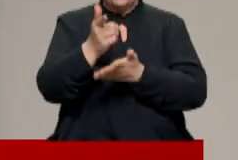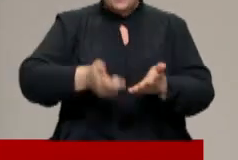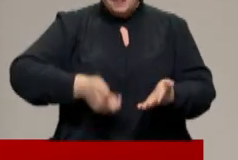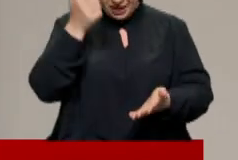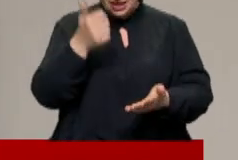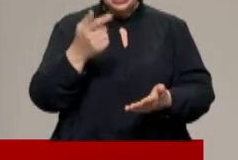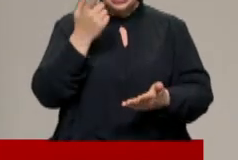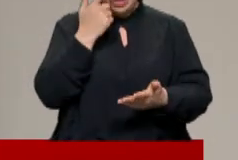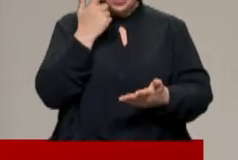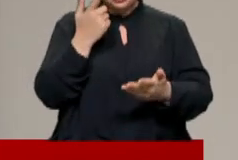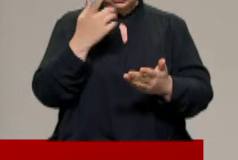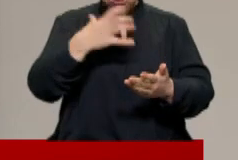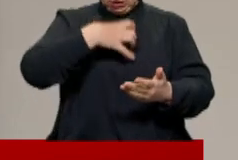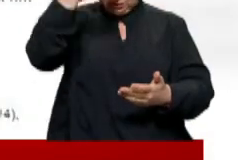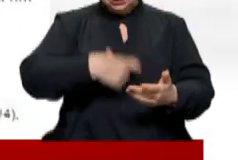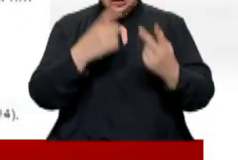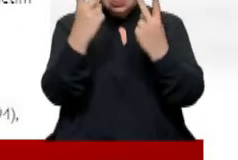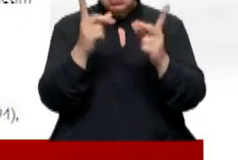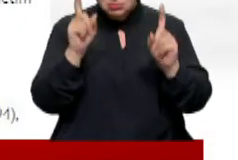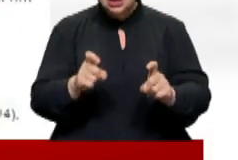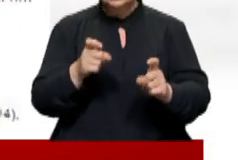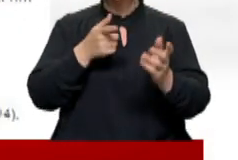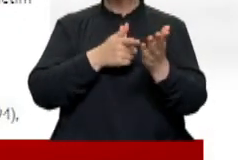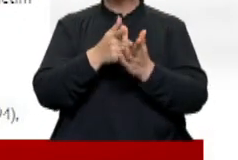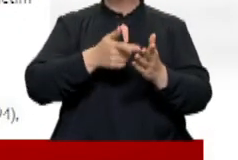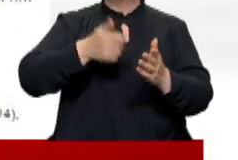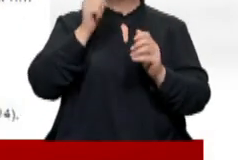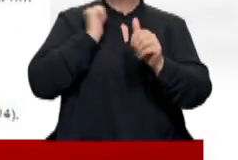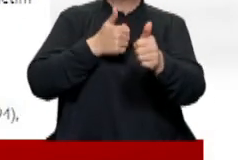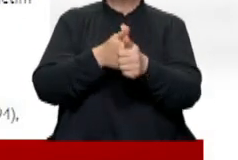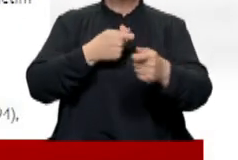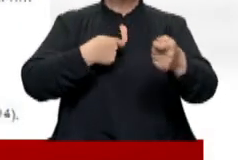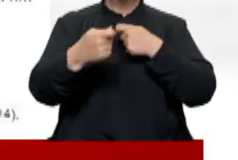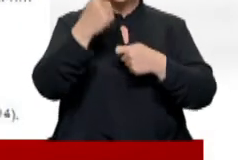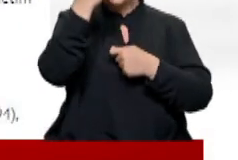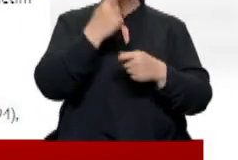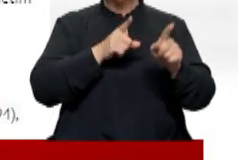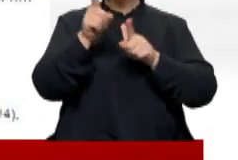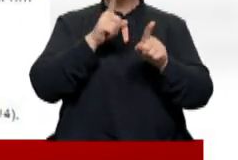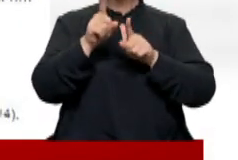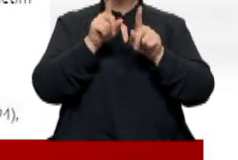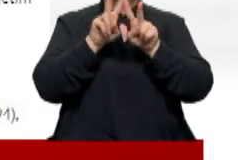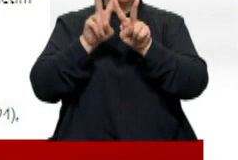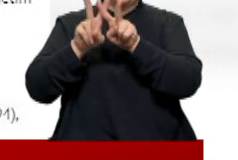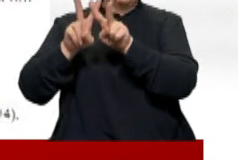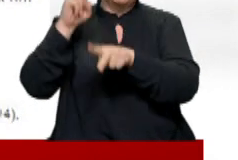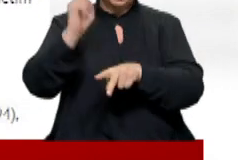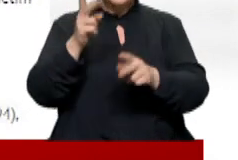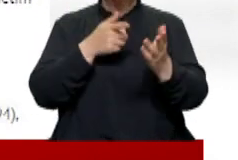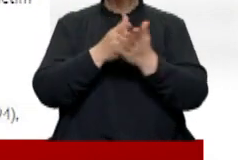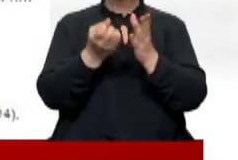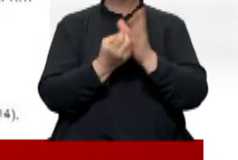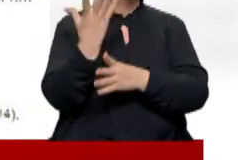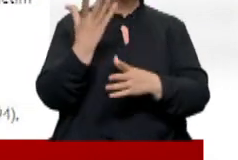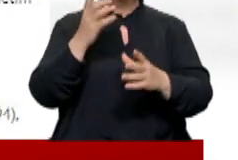Bakanlığı devlet şahsınızın mı? Tarım Bakanı Vahit Kirişçi'nin danışmanlık şirketinin resmi internet sitesi bu. Kirişçi,